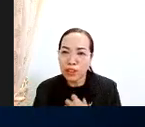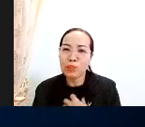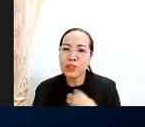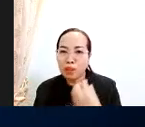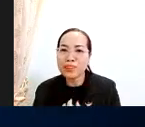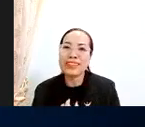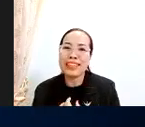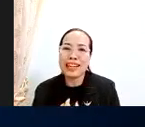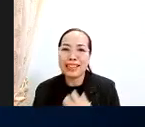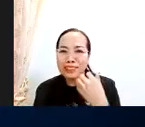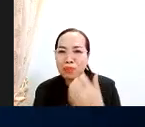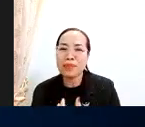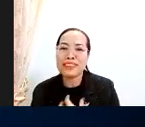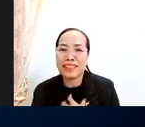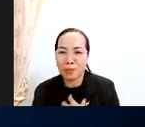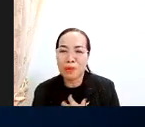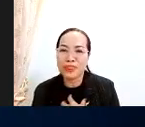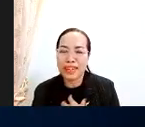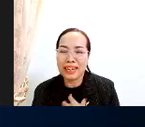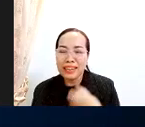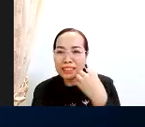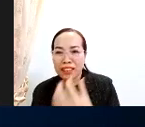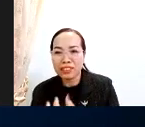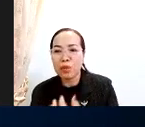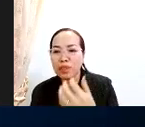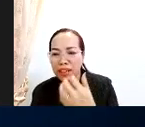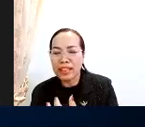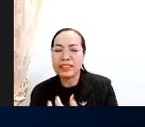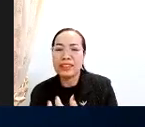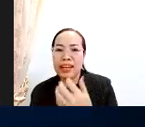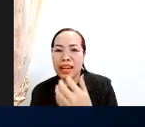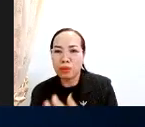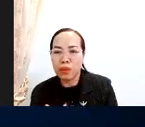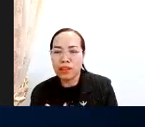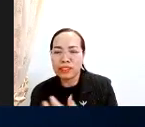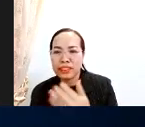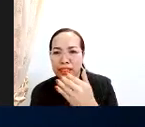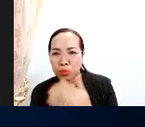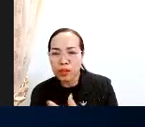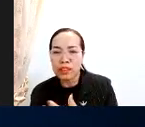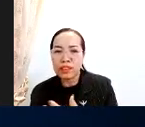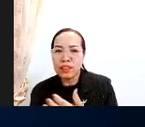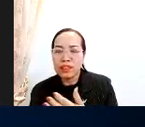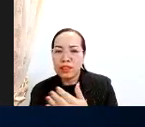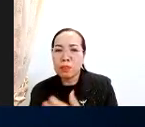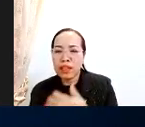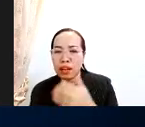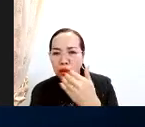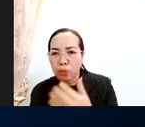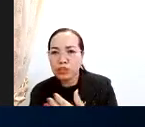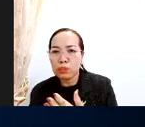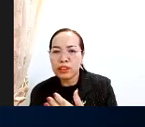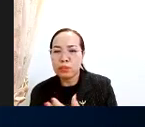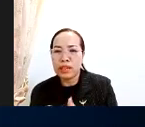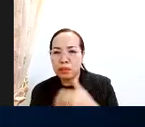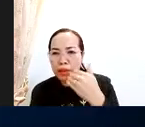chốc nhom nhom chia này nà nhom chia mà chắc crom hôn chả chắc nhom anh chia nè nà nó vặt chia nè thưa đồng bay ở crom